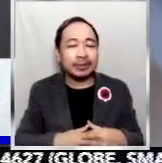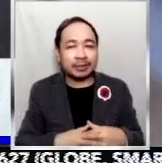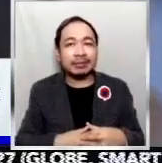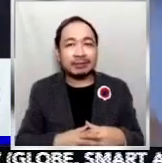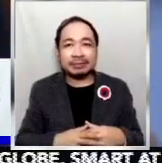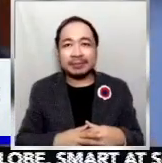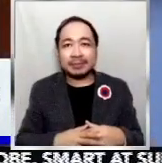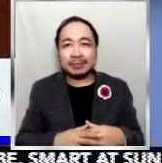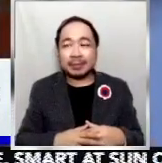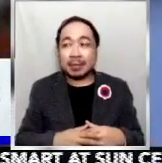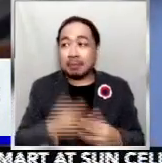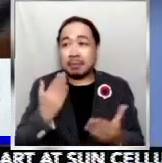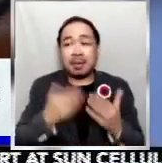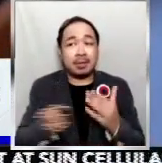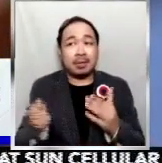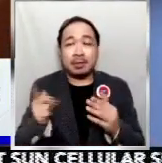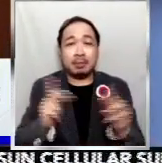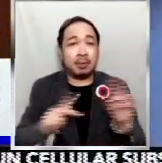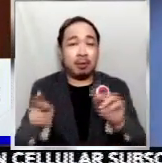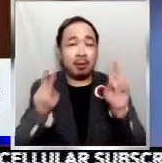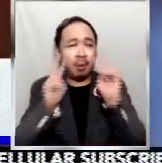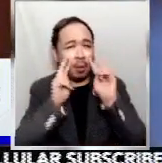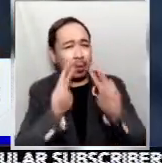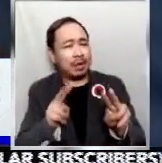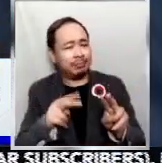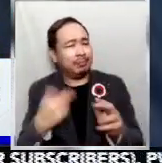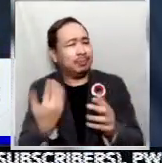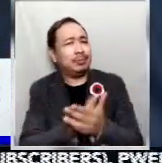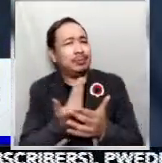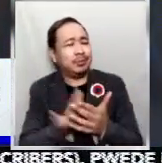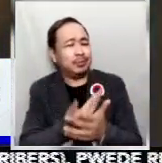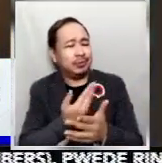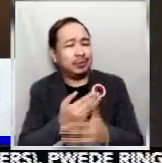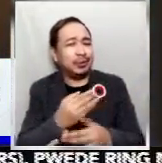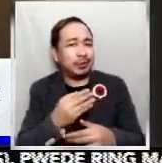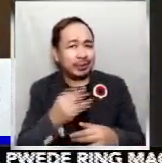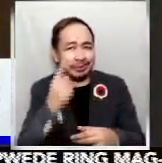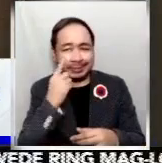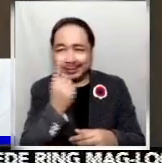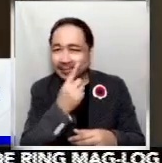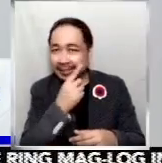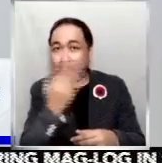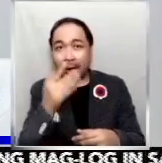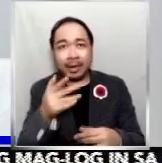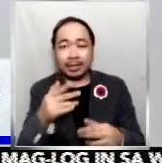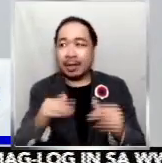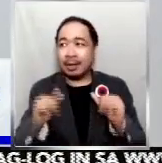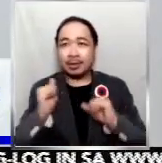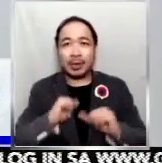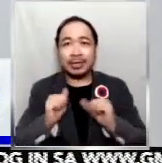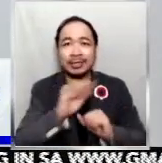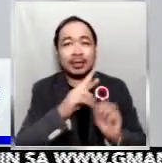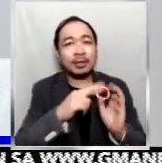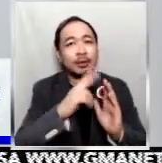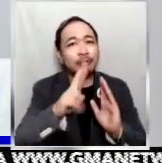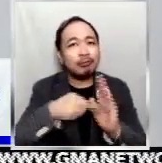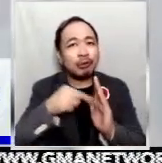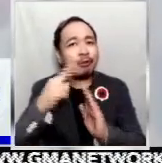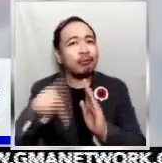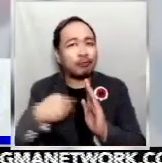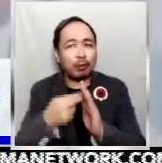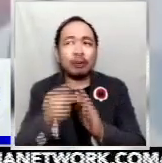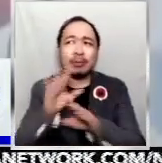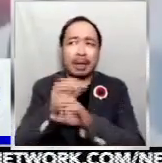manibago ang mga manonood dahil sa mga kakaibang pagganap ng ilang cast members sa mga role na nakasanayan na nating